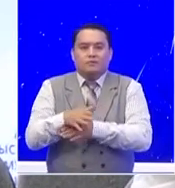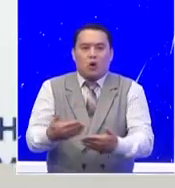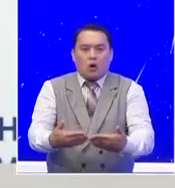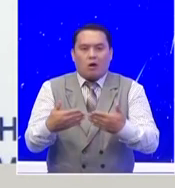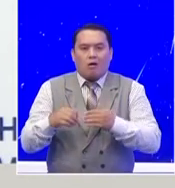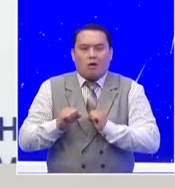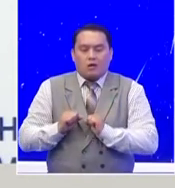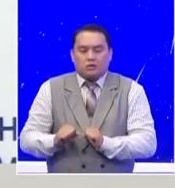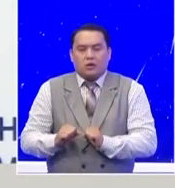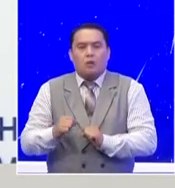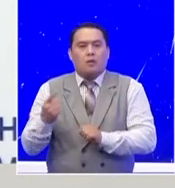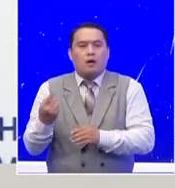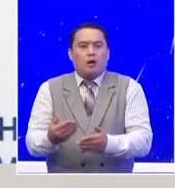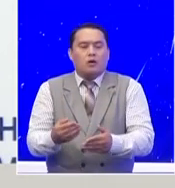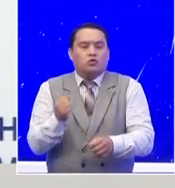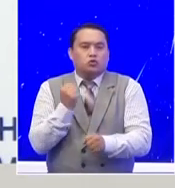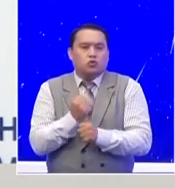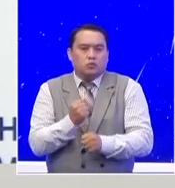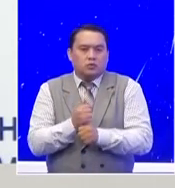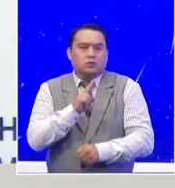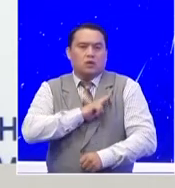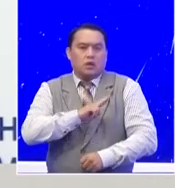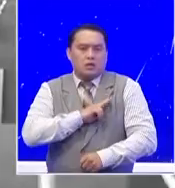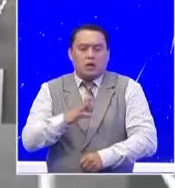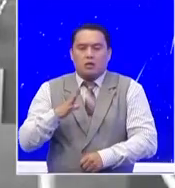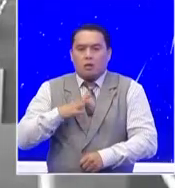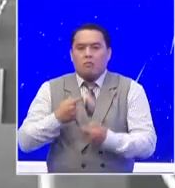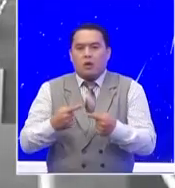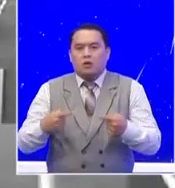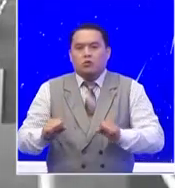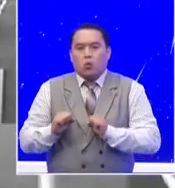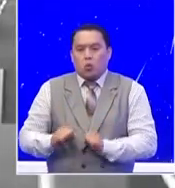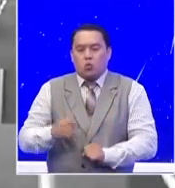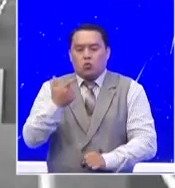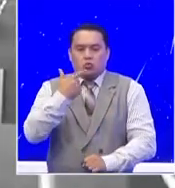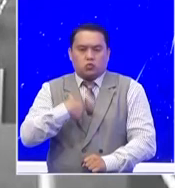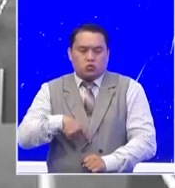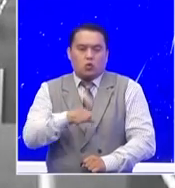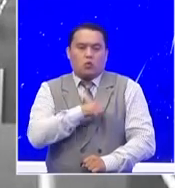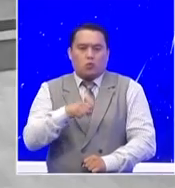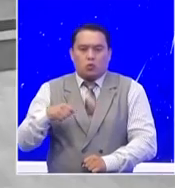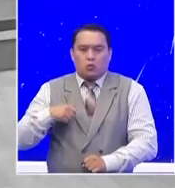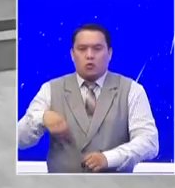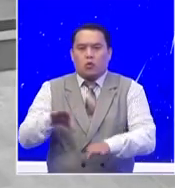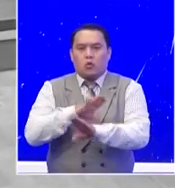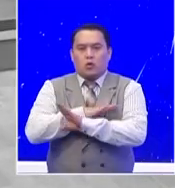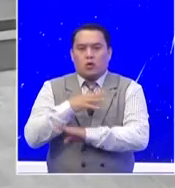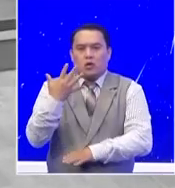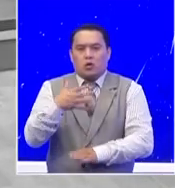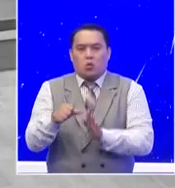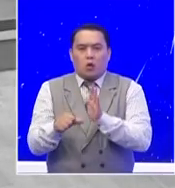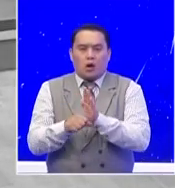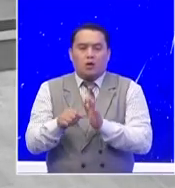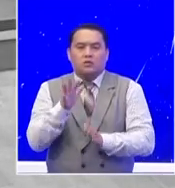қорғануға шақырып, оның алдын алуда аянбай еңбек етті. Өзгені қорғаймын деп, дерттің уысына өзі түсті. 56 жасқа енді